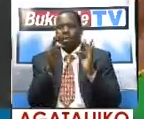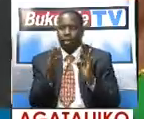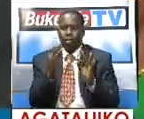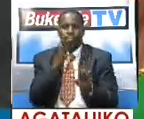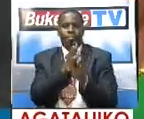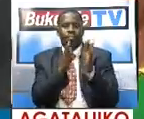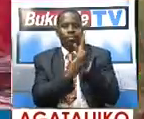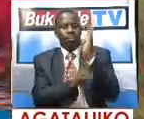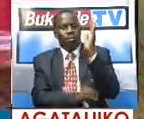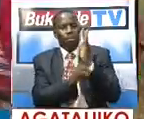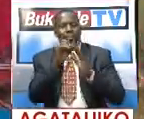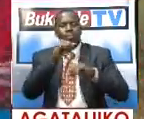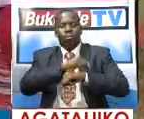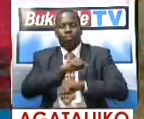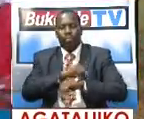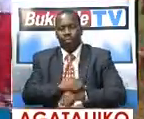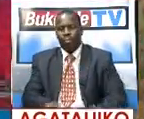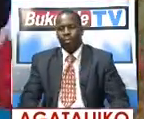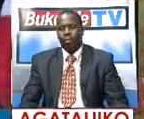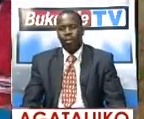our institutions.